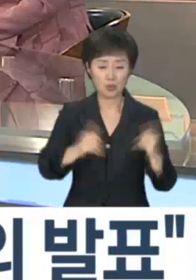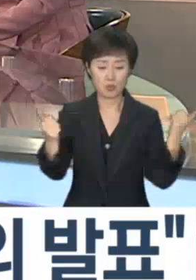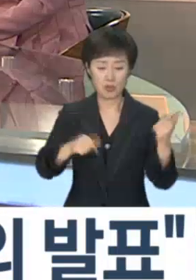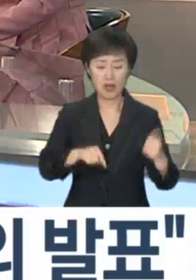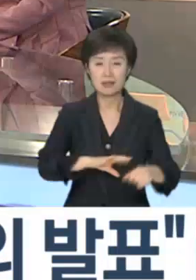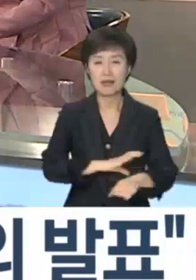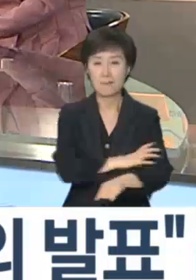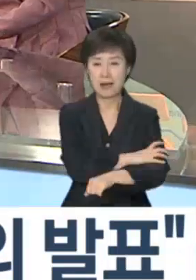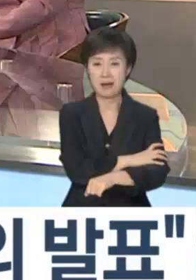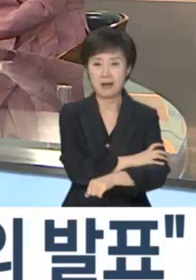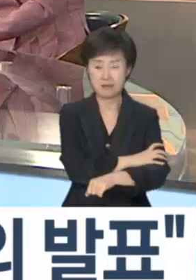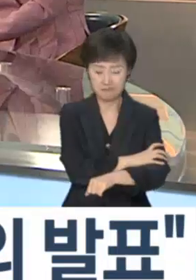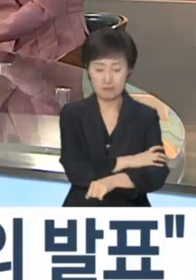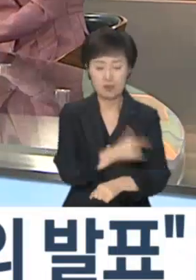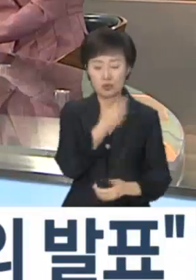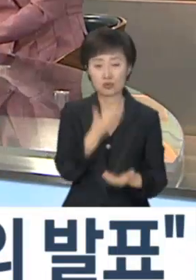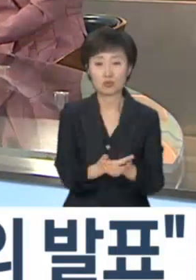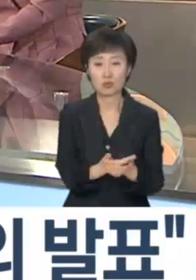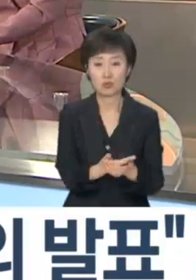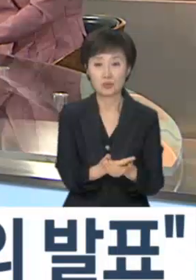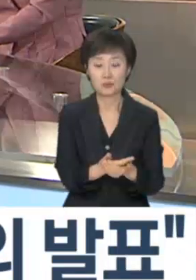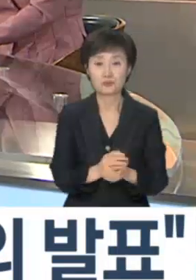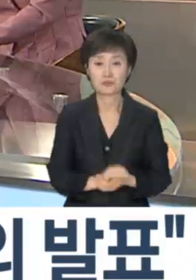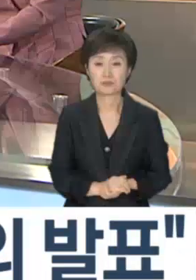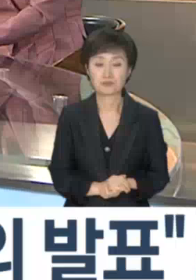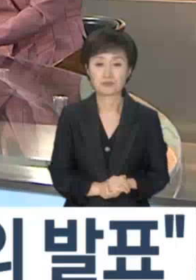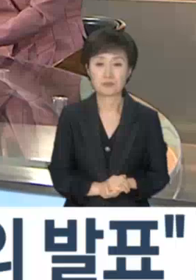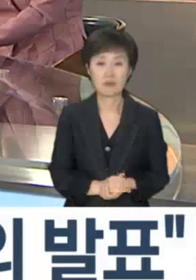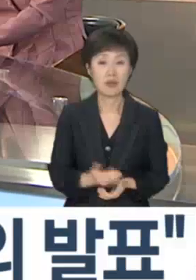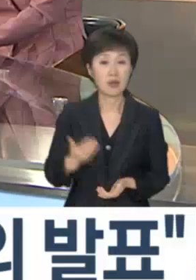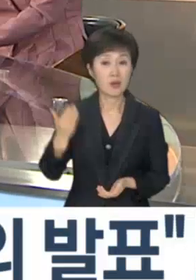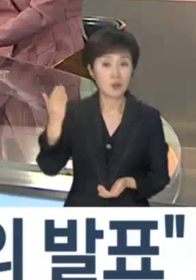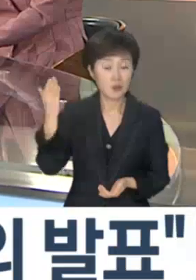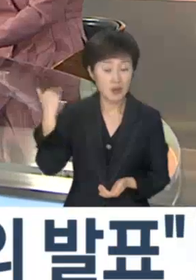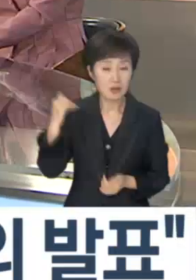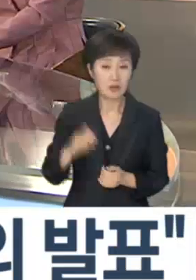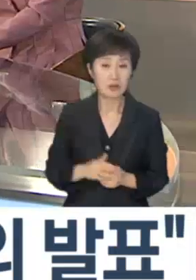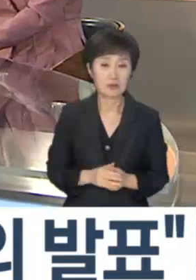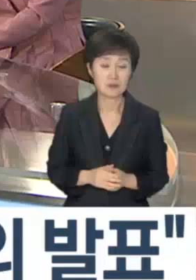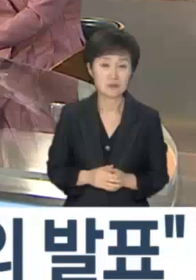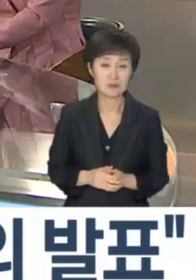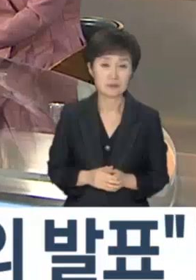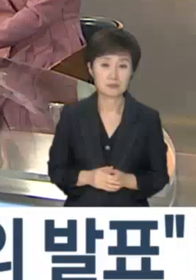파워 균형이 상당히 이제 중요하다고 보고 과거 1, 2, 3김